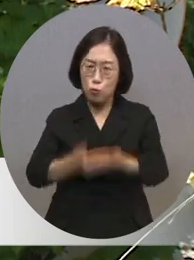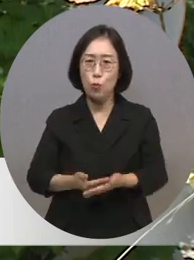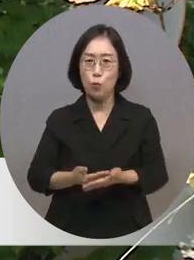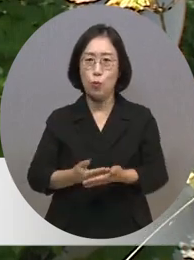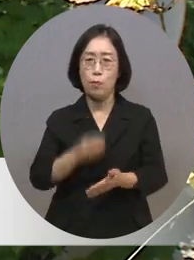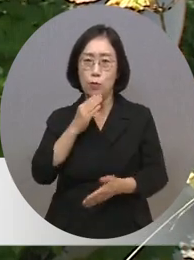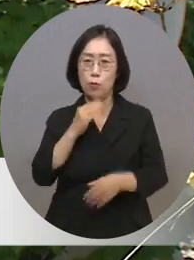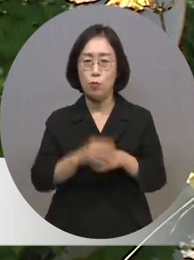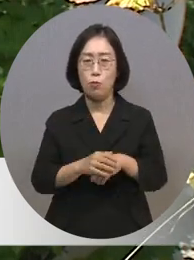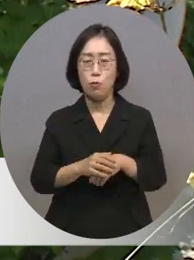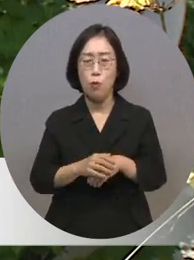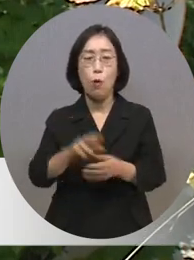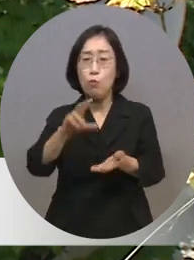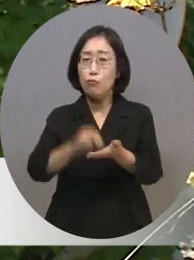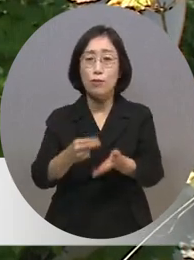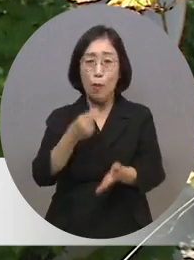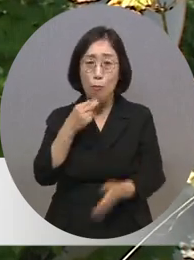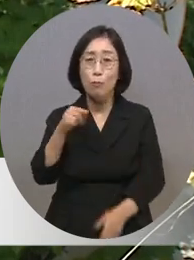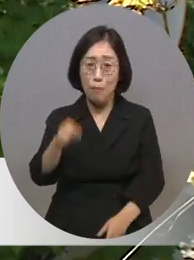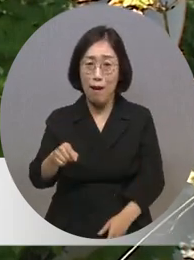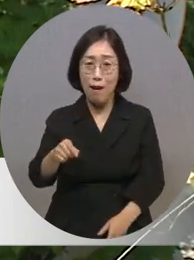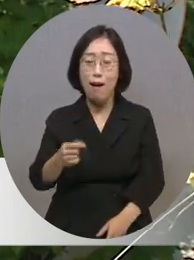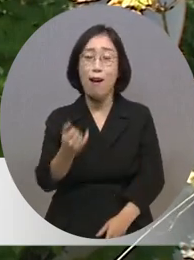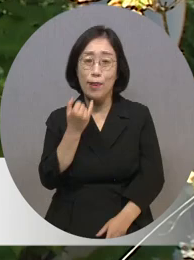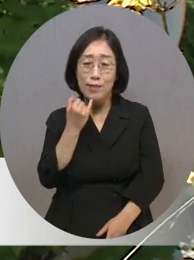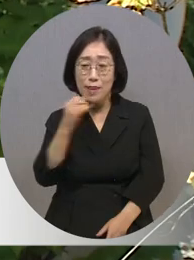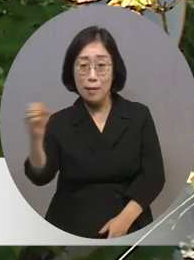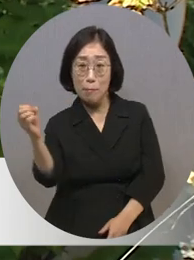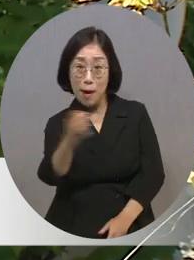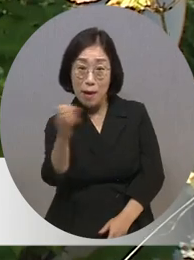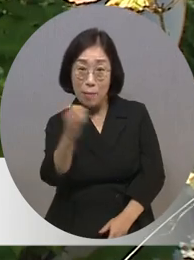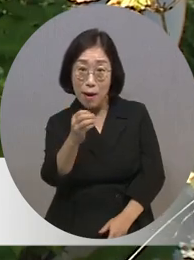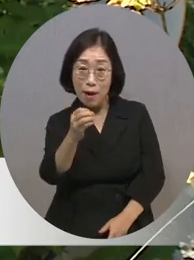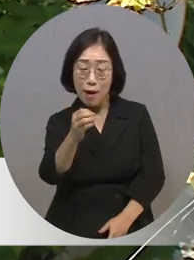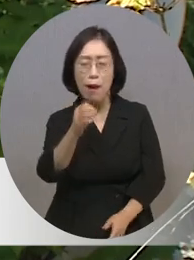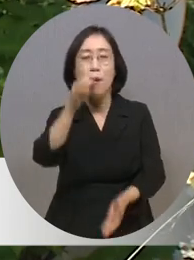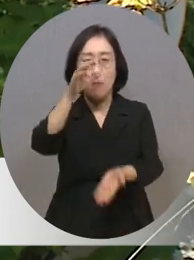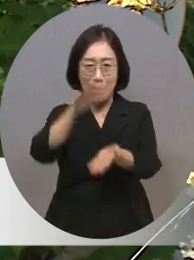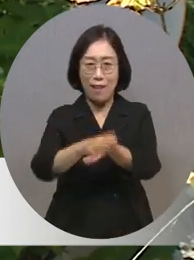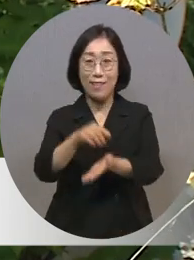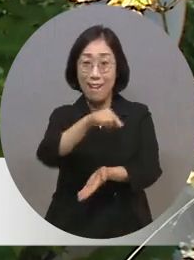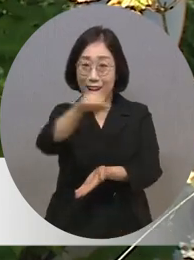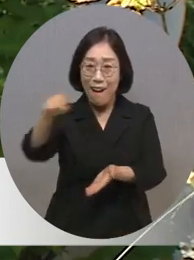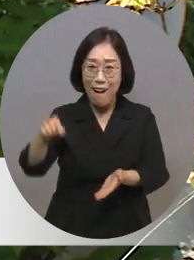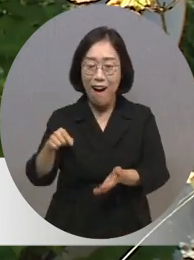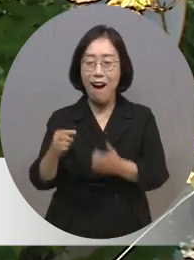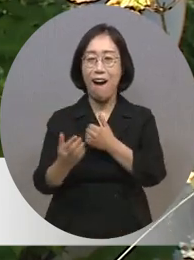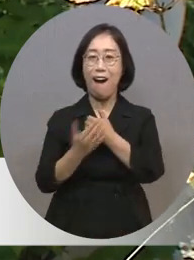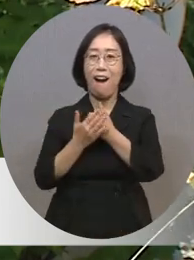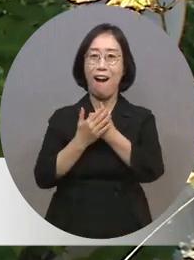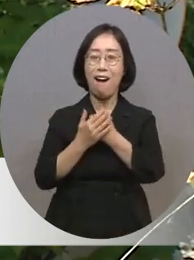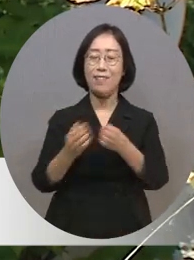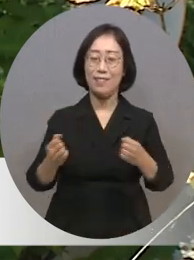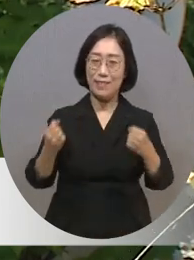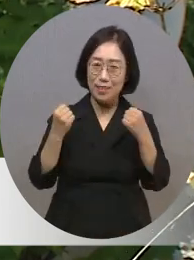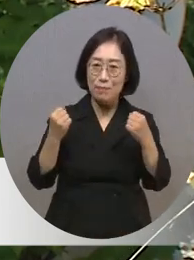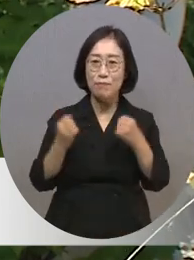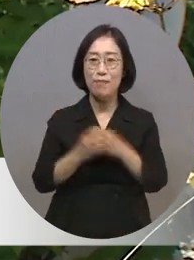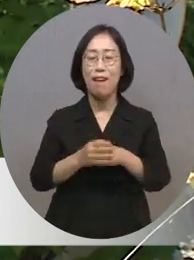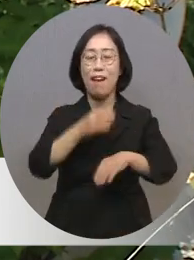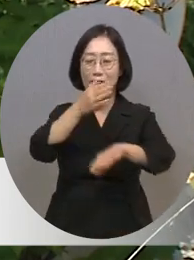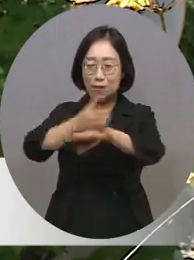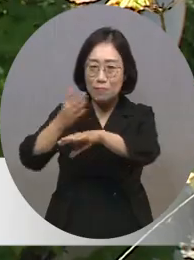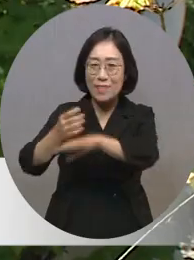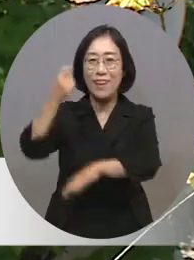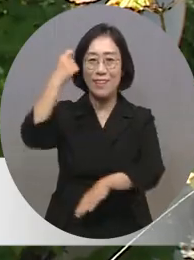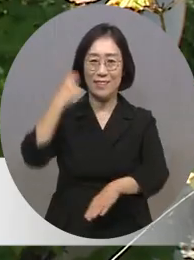강아지이기 때문에, 안전한 강아지이기 때문에 괜찮다라고 말씀해 주시는 분들이 많이 있거든요. 그분들 덕분에 굉장히 힘도 나고 감사하기도